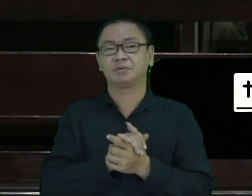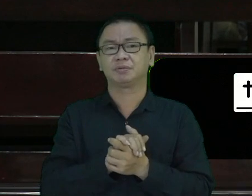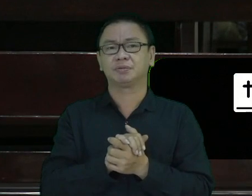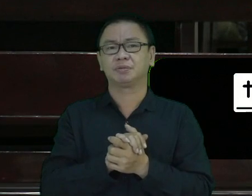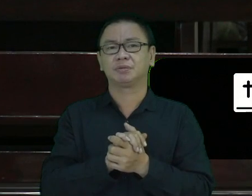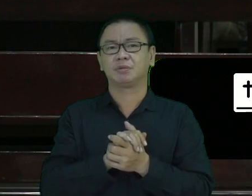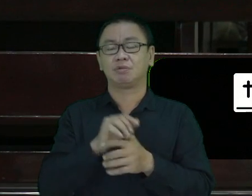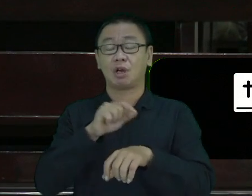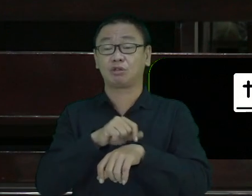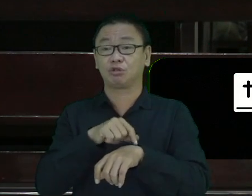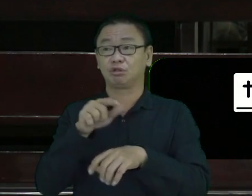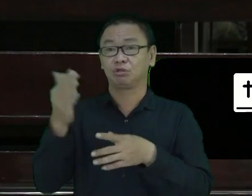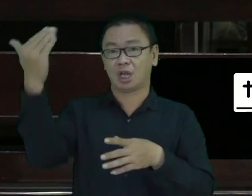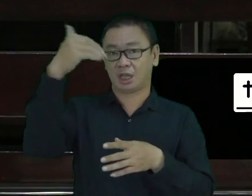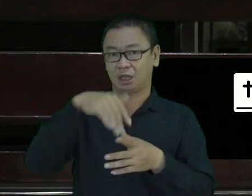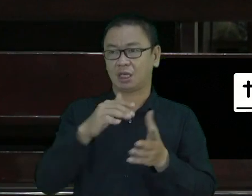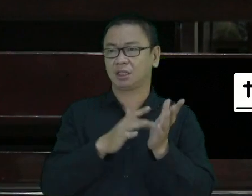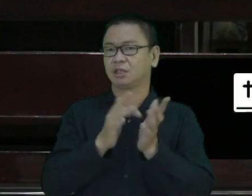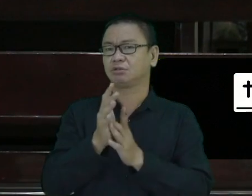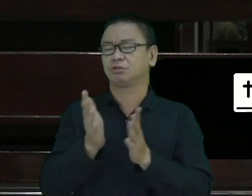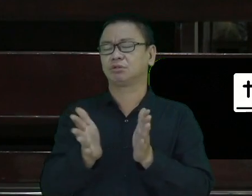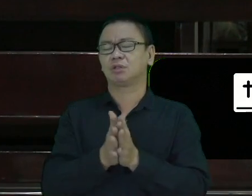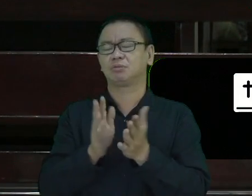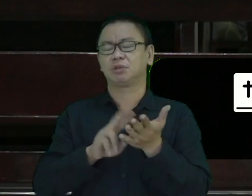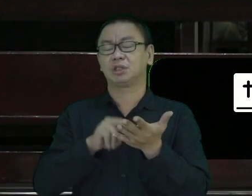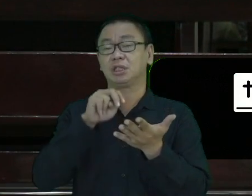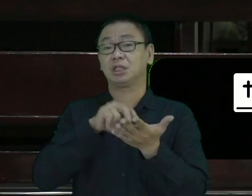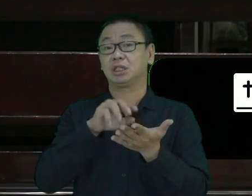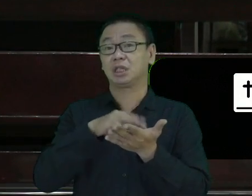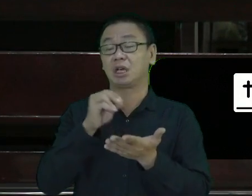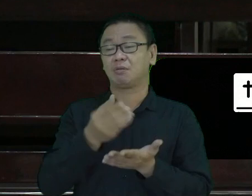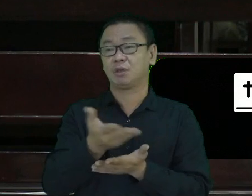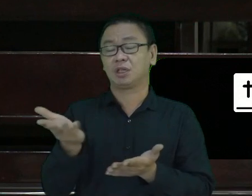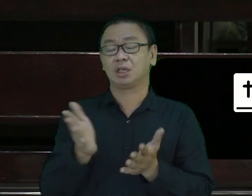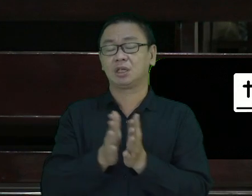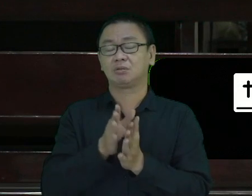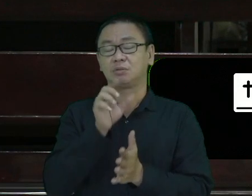Pada waktu itu datanglah Yesus dan berdiri di tengah-tengah mereka dan berkata,